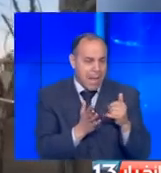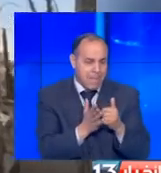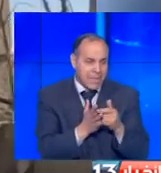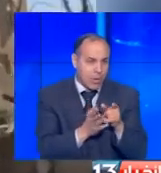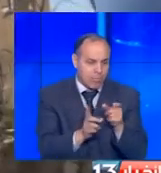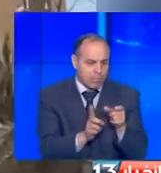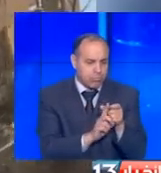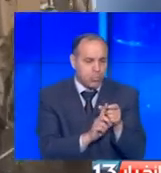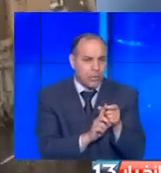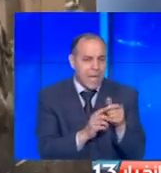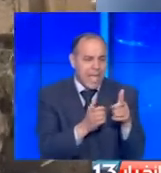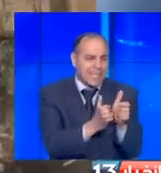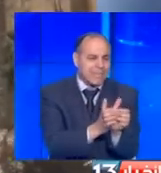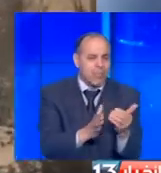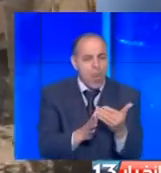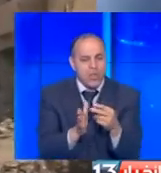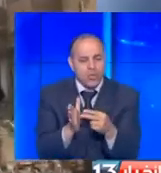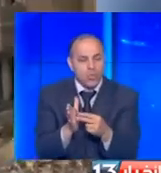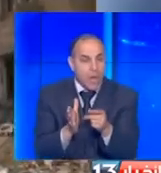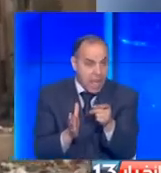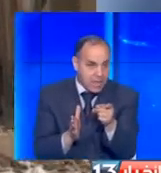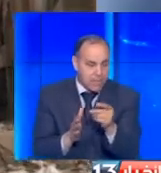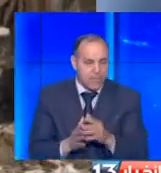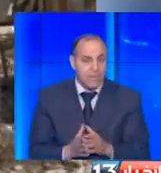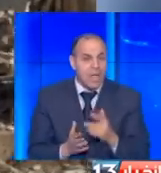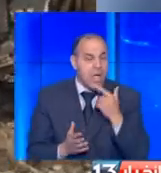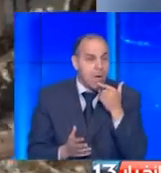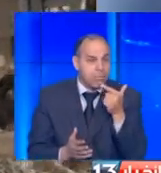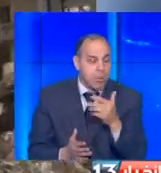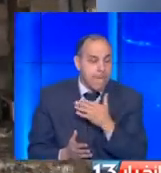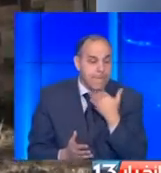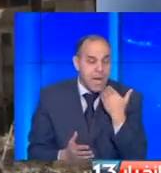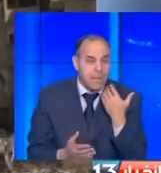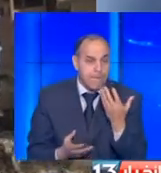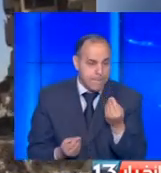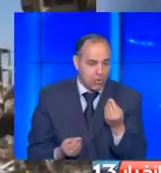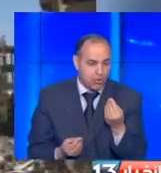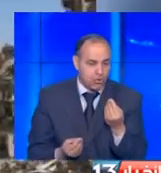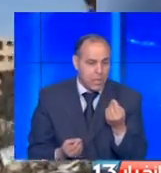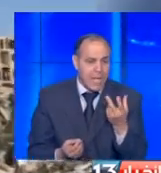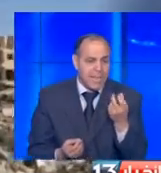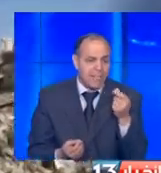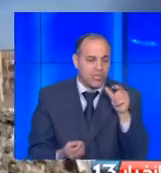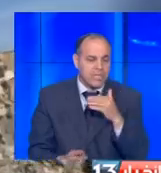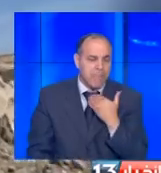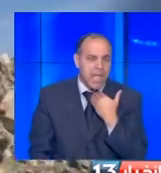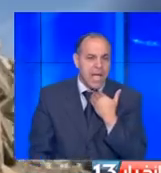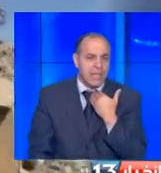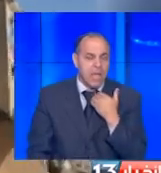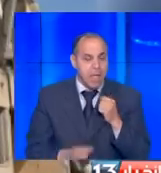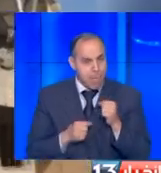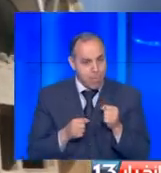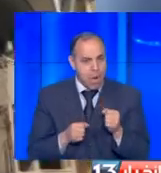خاضعة لسيطرة المعارضة في الغوطة الشرقية، ما أسفر عن مقتل أكثر من 30 شخصا في